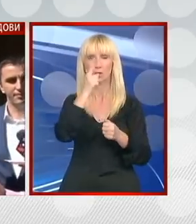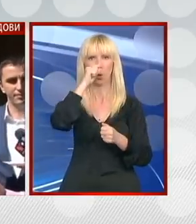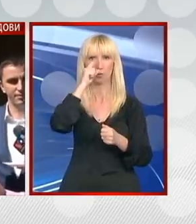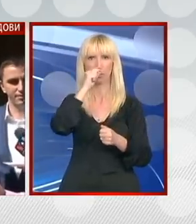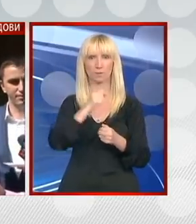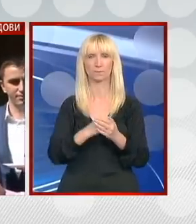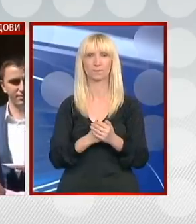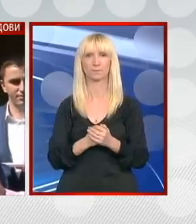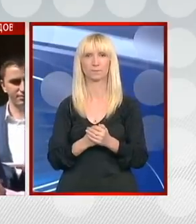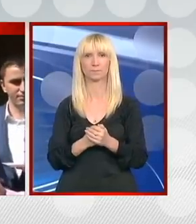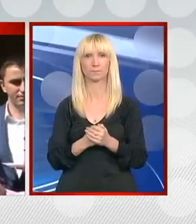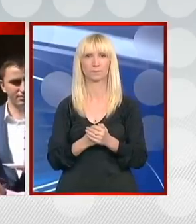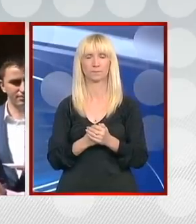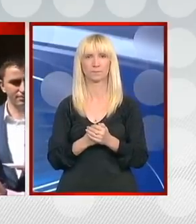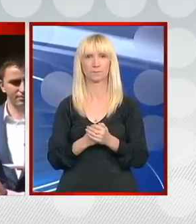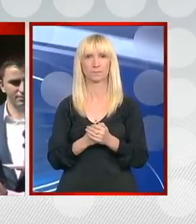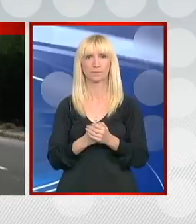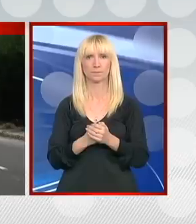opština.